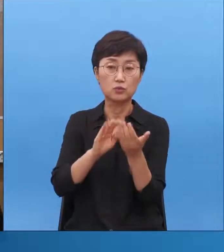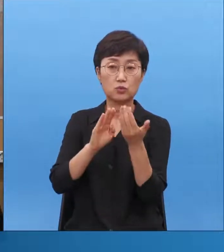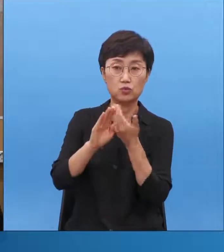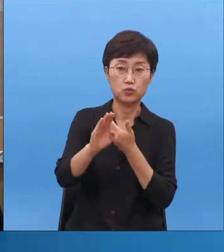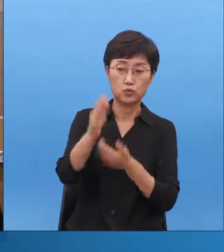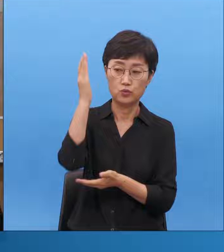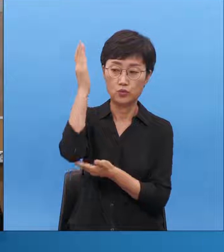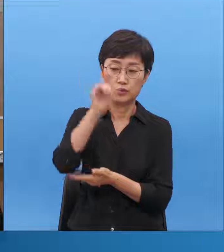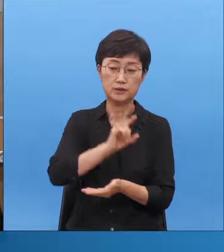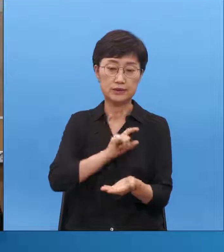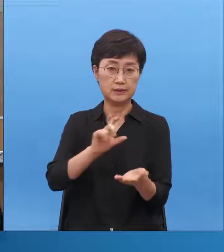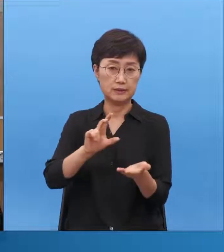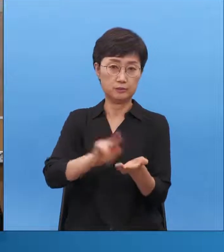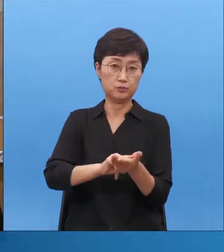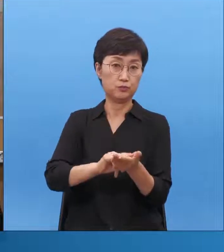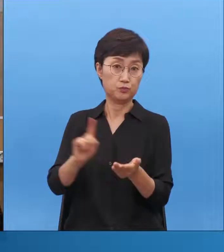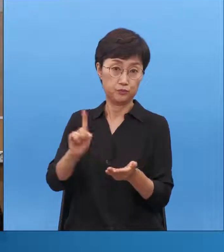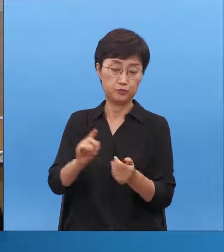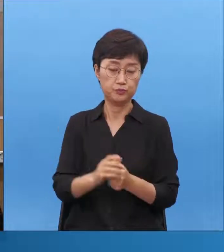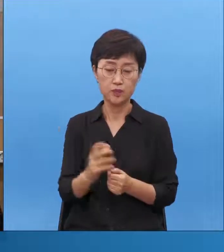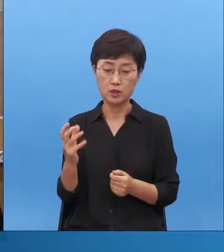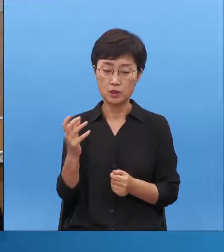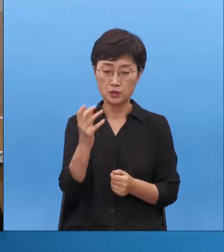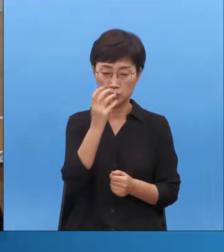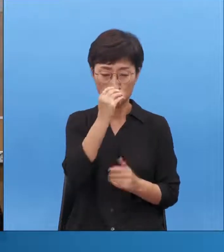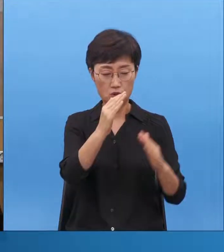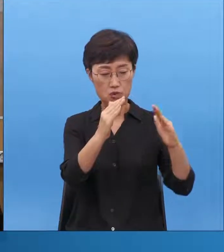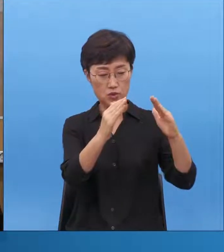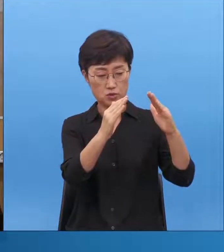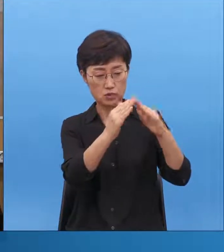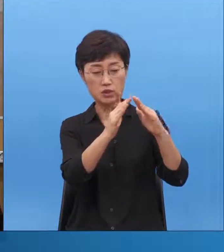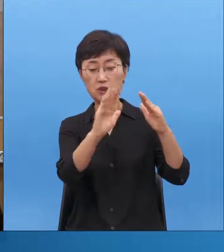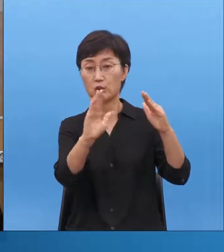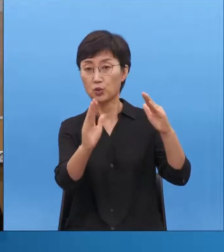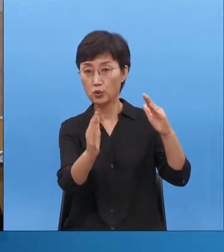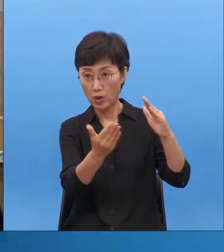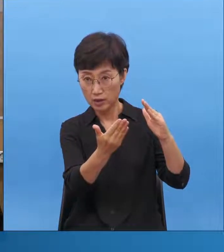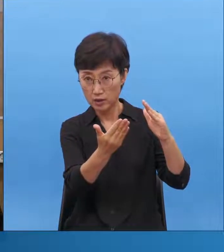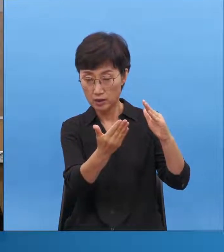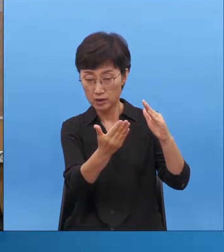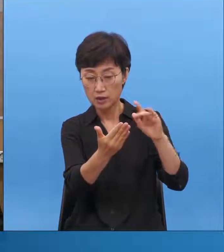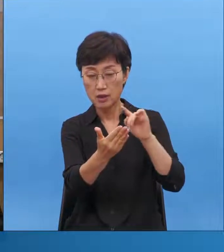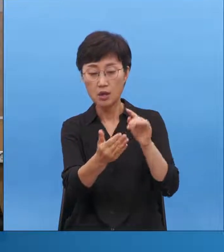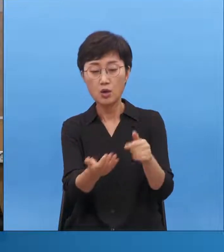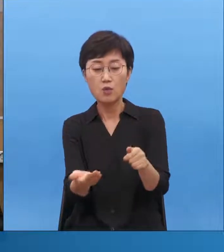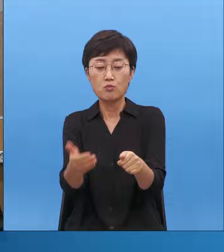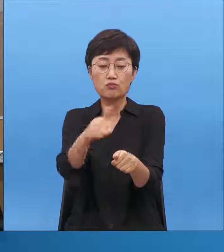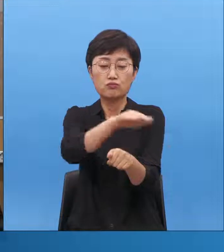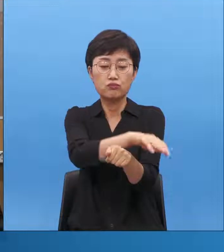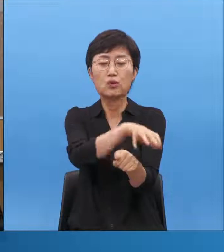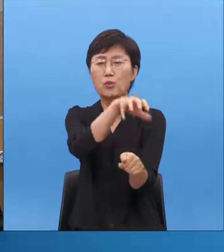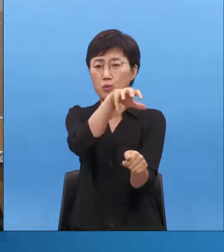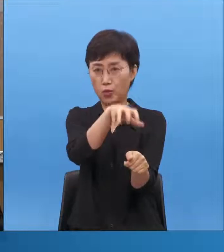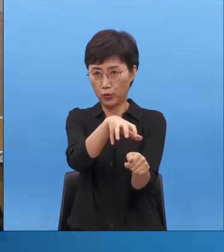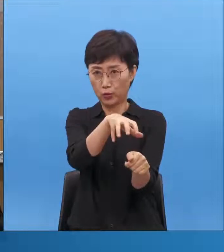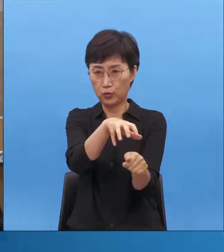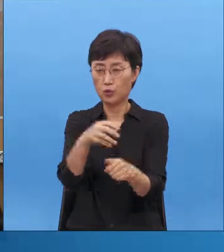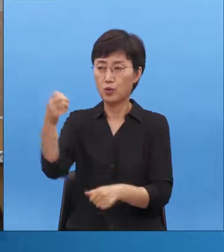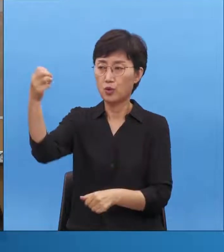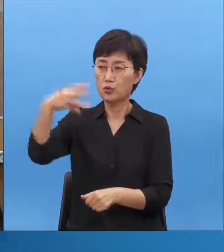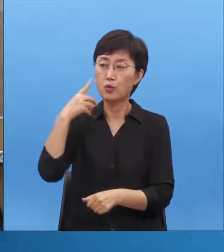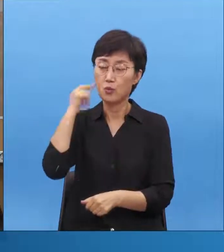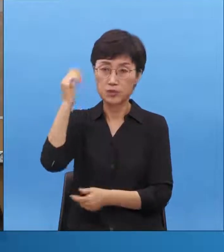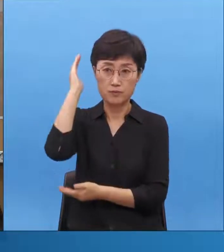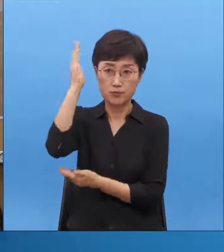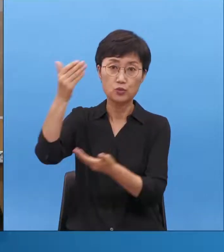후에 성전이 된 무덤이란 점으로 유광수 목사님 말씀 선포해 주시겠습니다. After the David choir gives praise